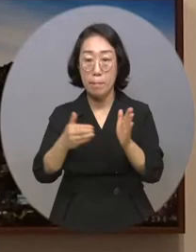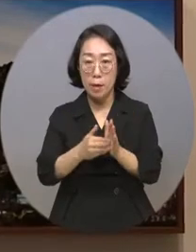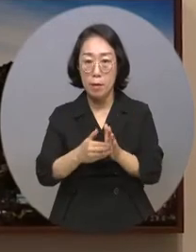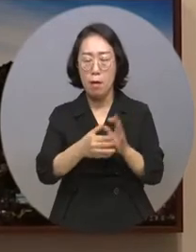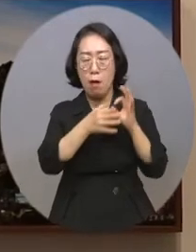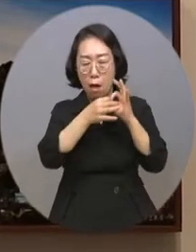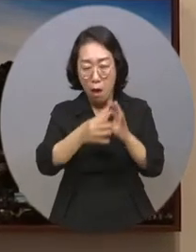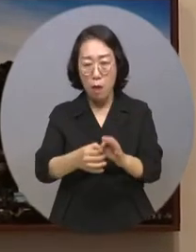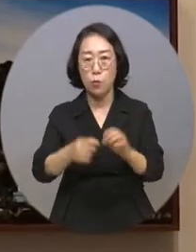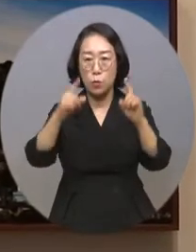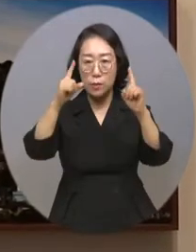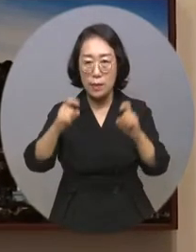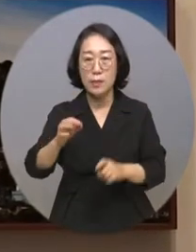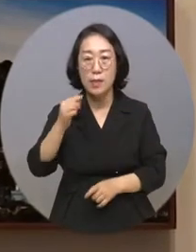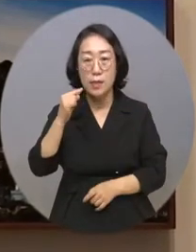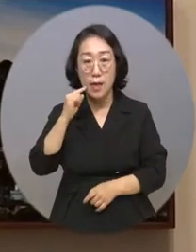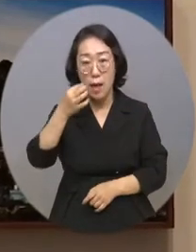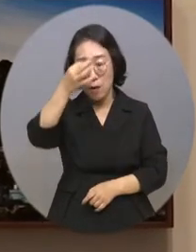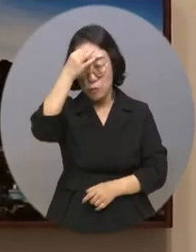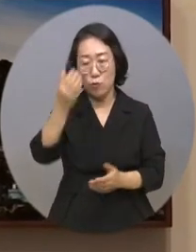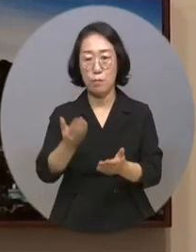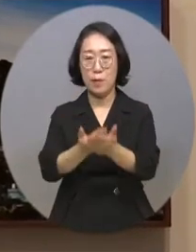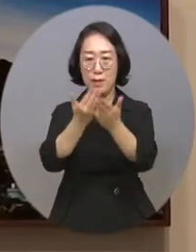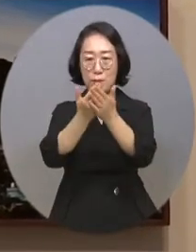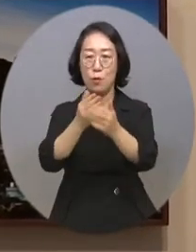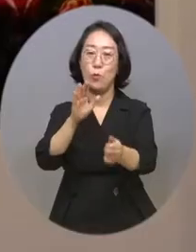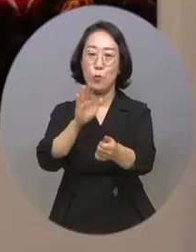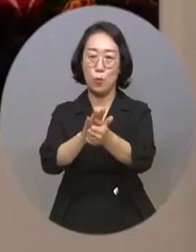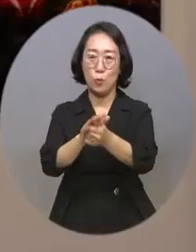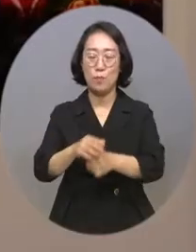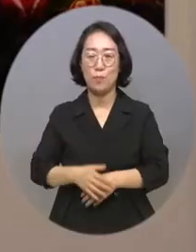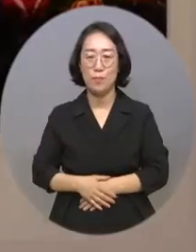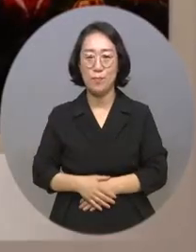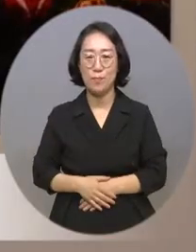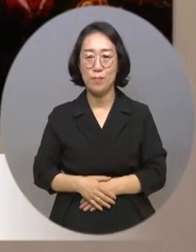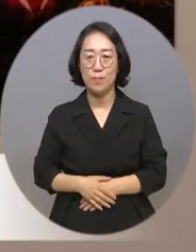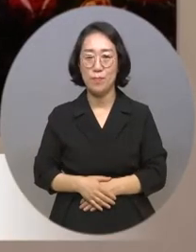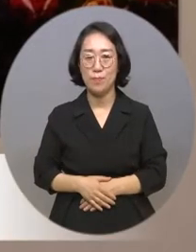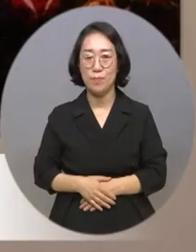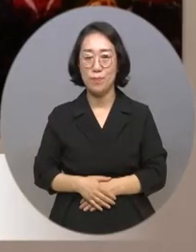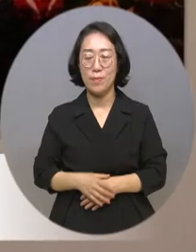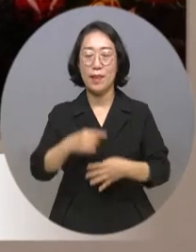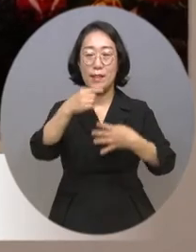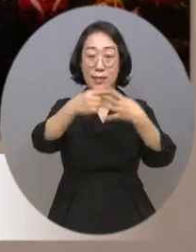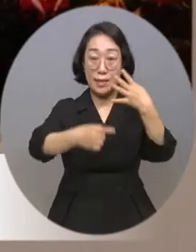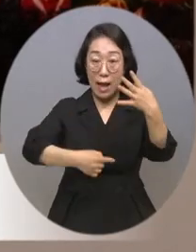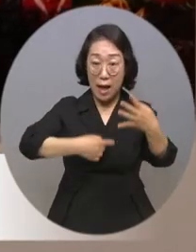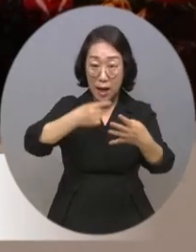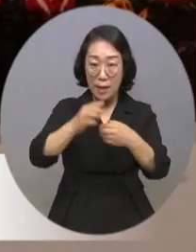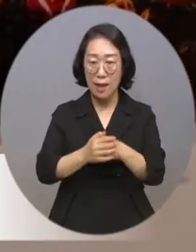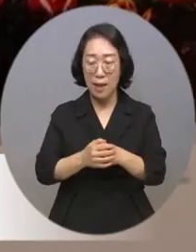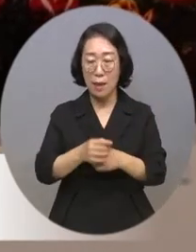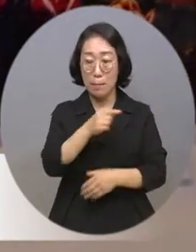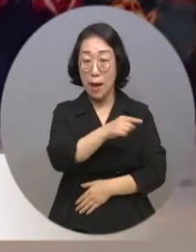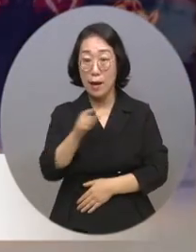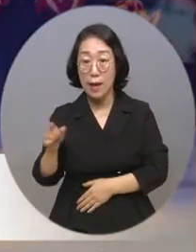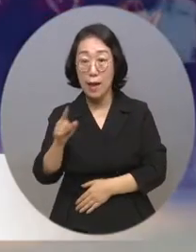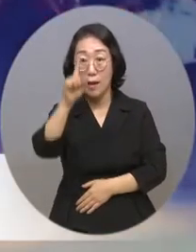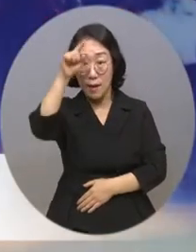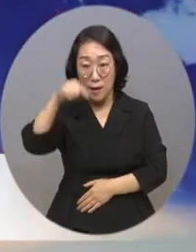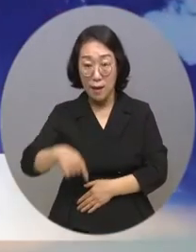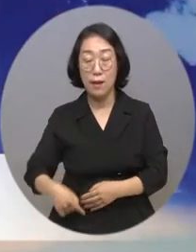작업활동으로 사진예술 발전에 기여하고 있습니다. 4개 그리고 4방향